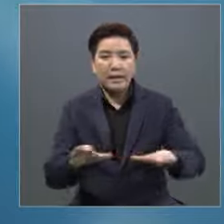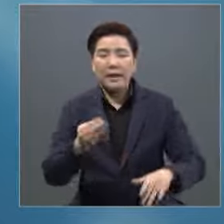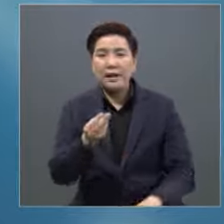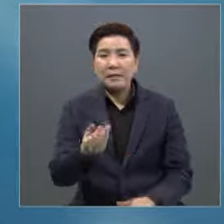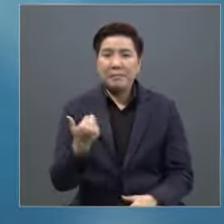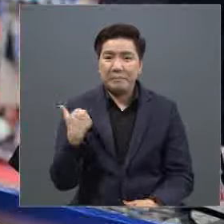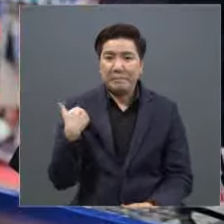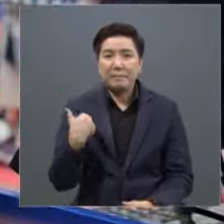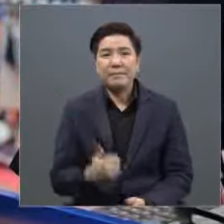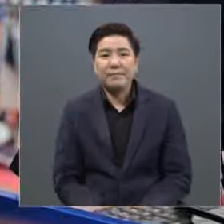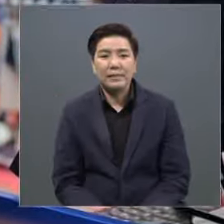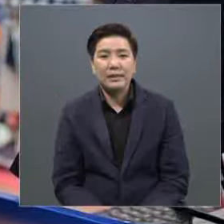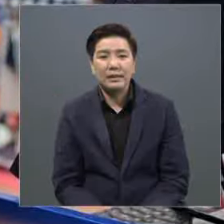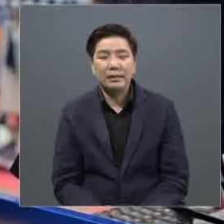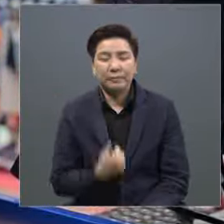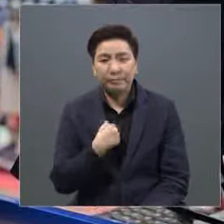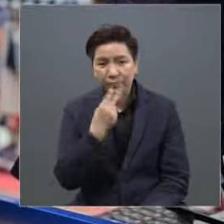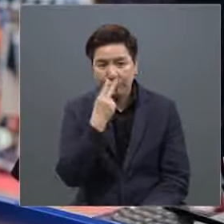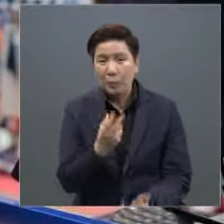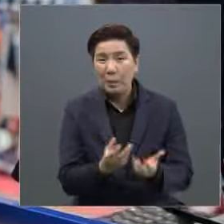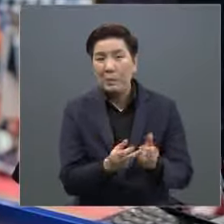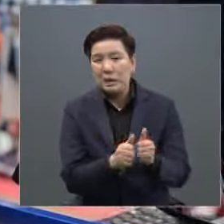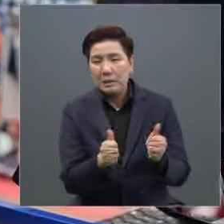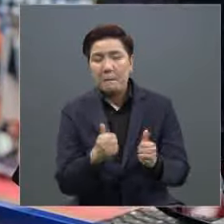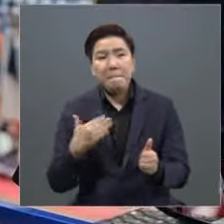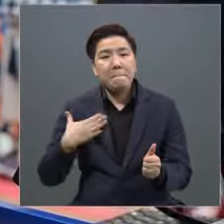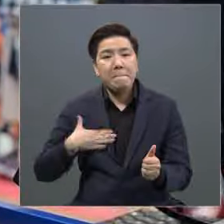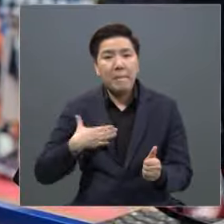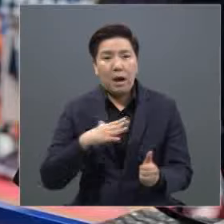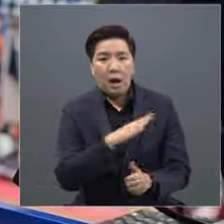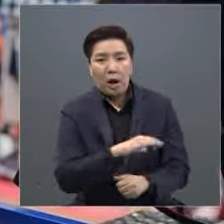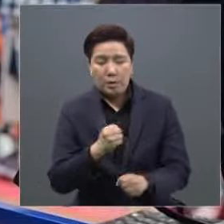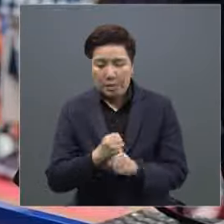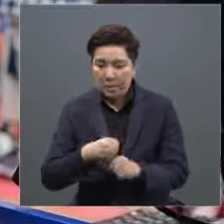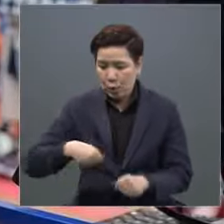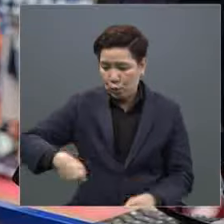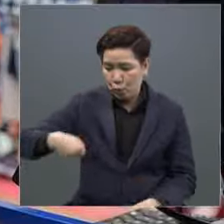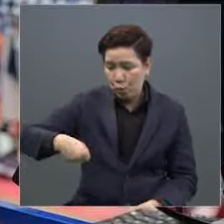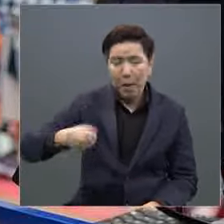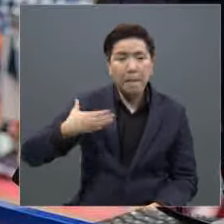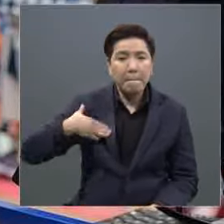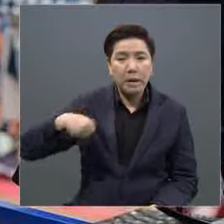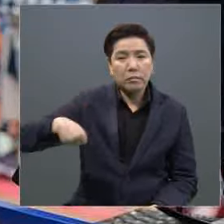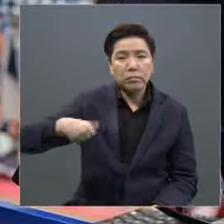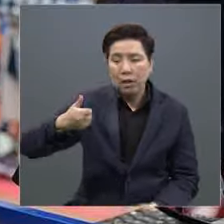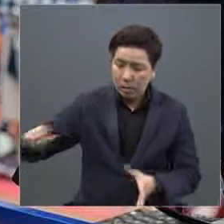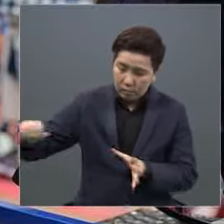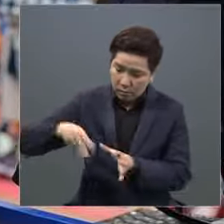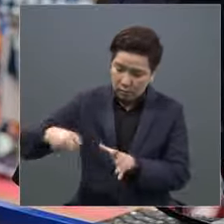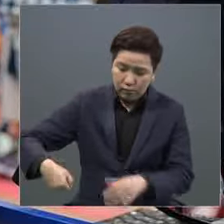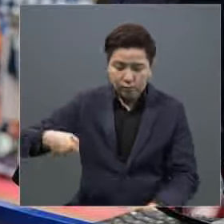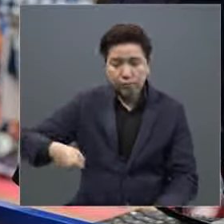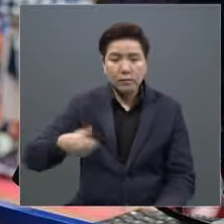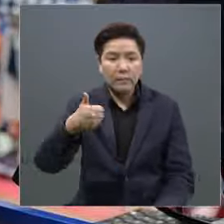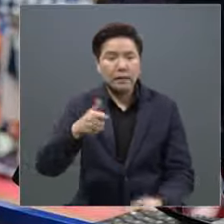ก็เลยมองว่าเอ้ยดีจังเลยที่ผ้าขาวม้าเอามาทำเป็นถุงผ้า พราะว่าเราเองก็จะได้พกพาได้ด้วยอย่างเงี้ยค่ะ